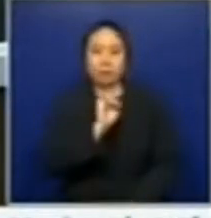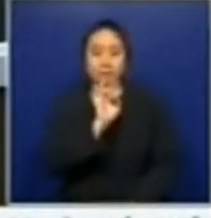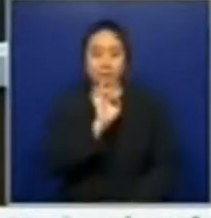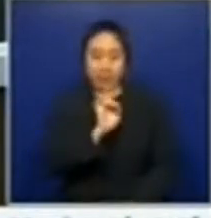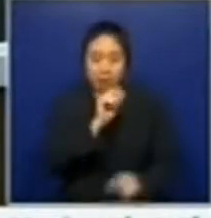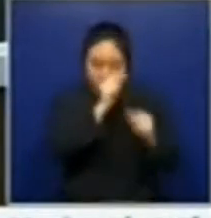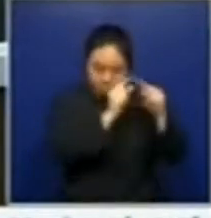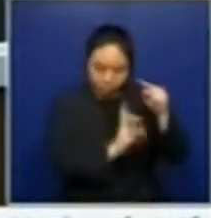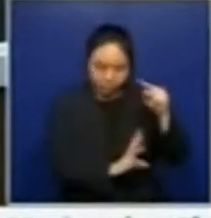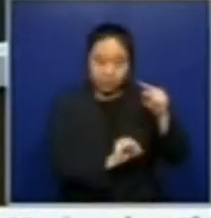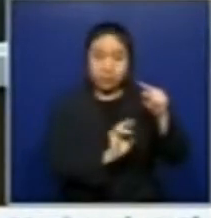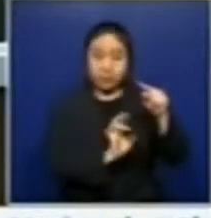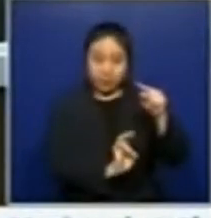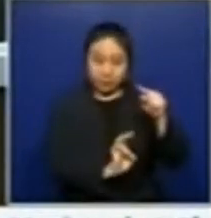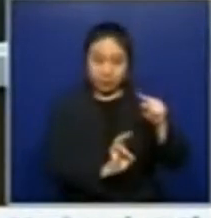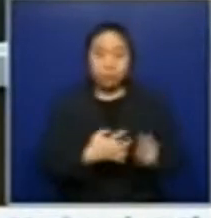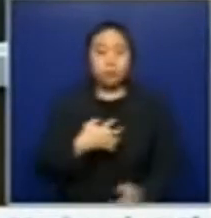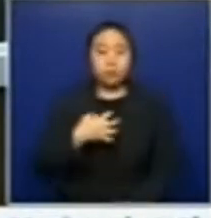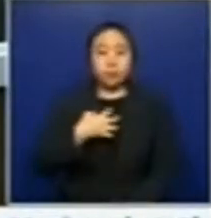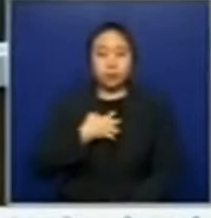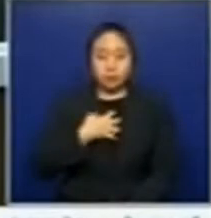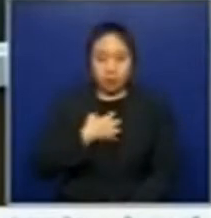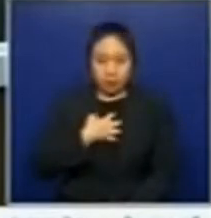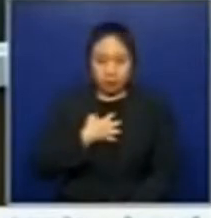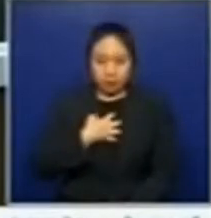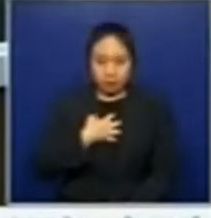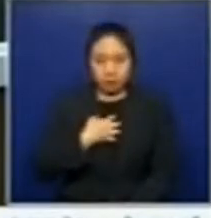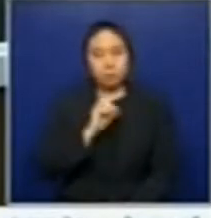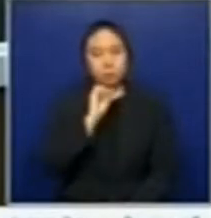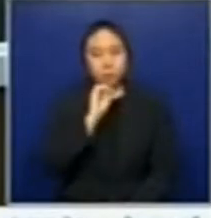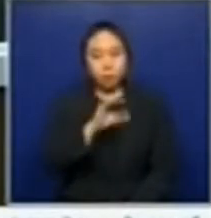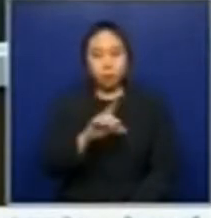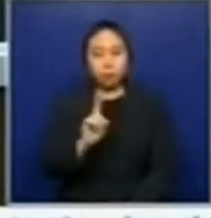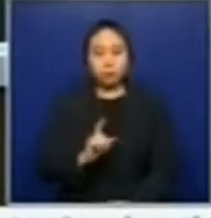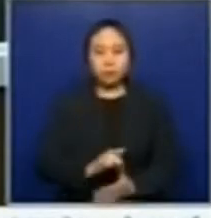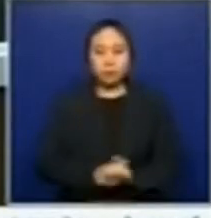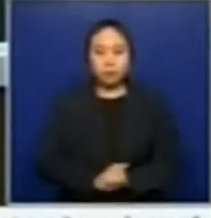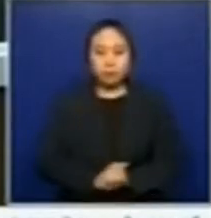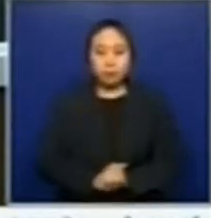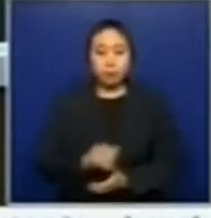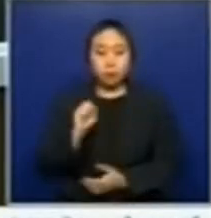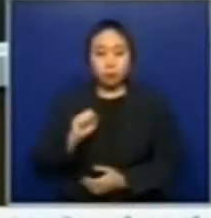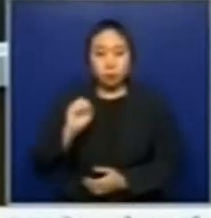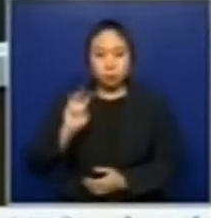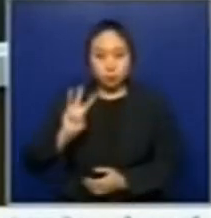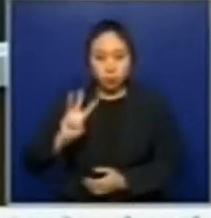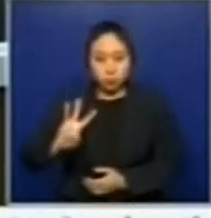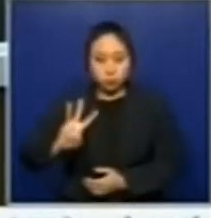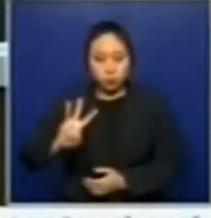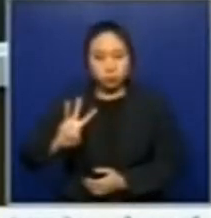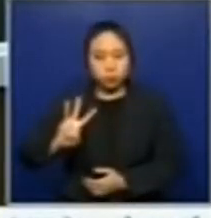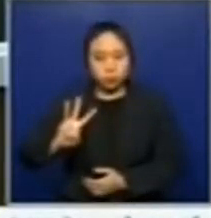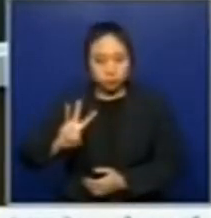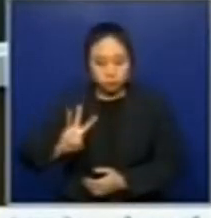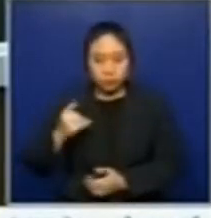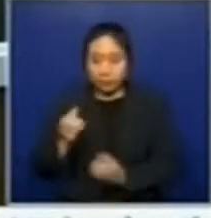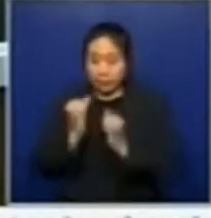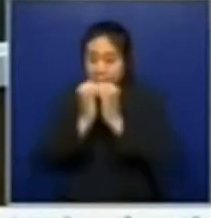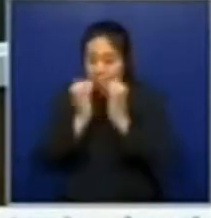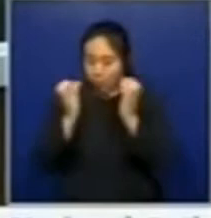ผมอยากจะพูดนะครับว่าสว.มาตามรัฐ